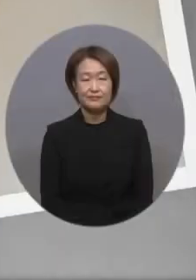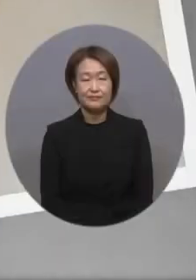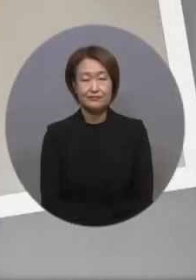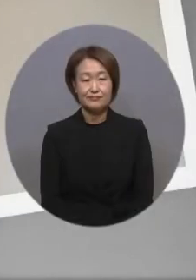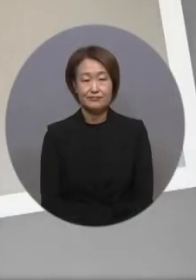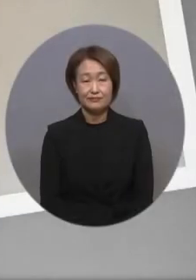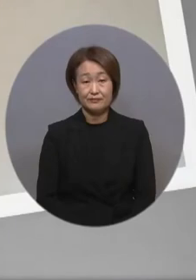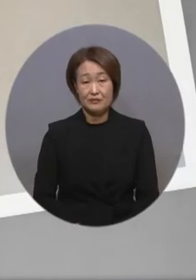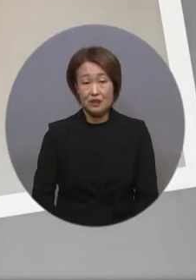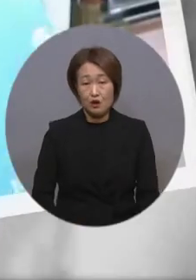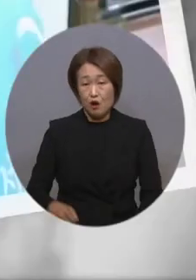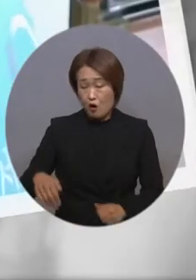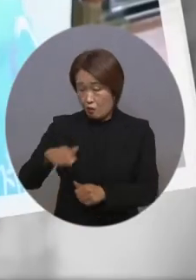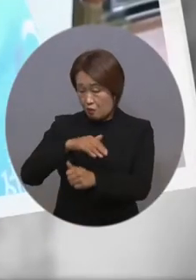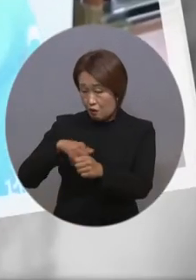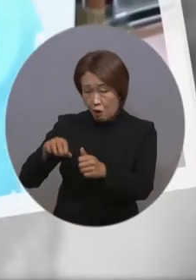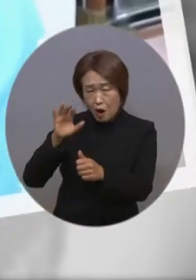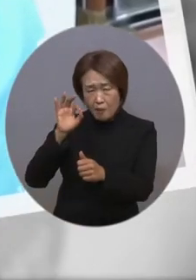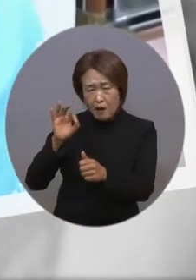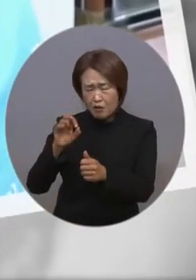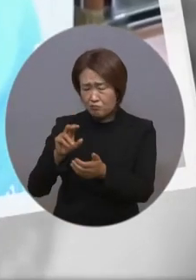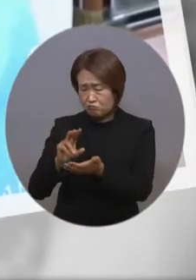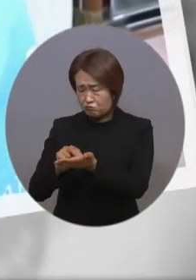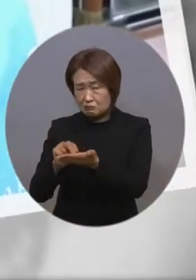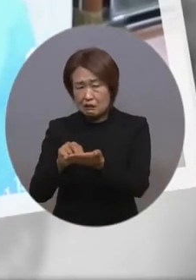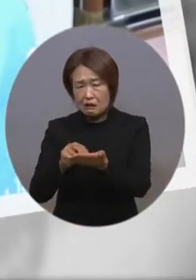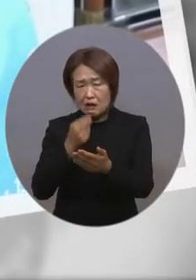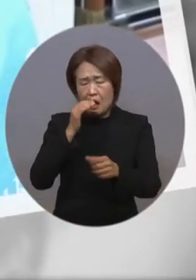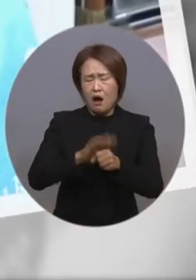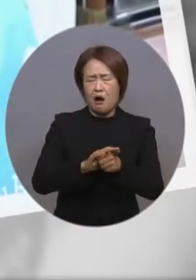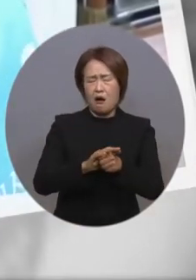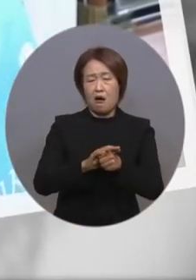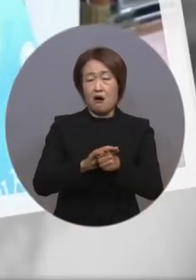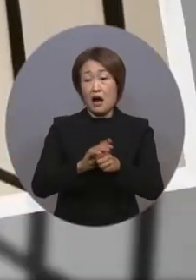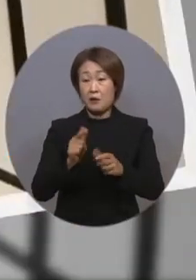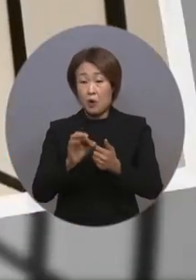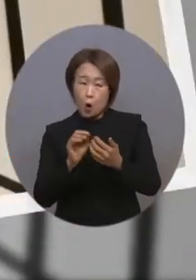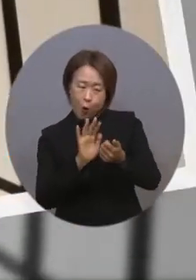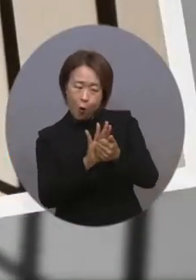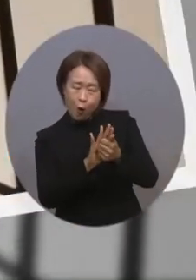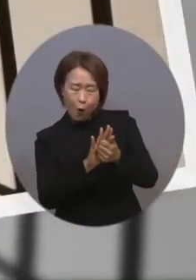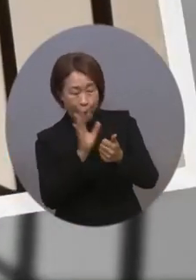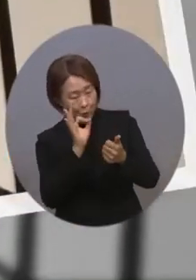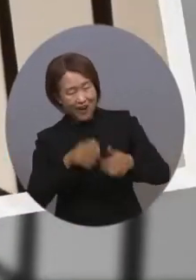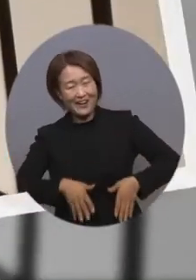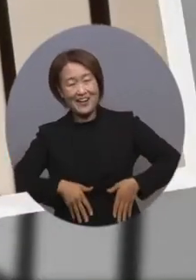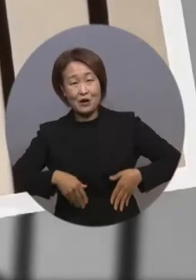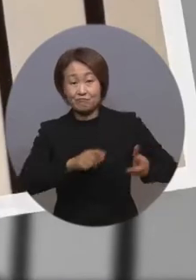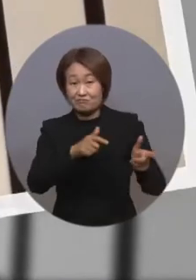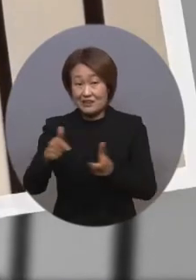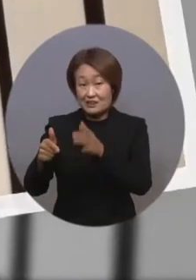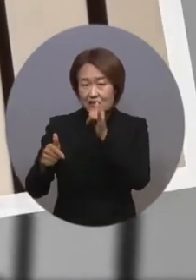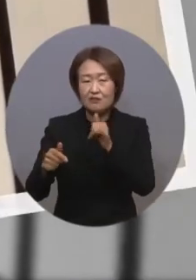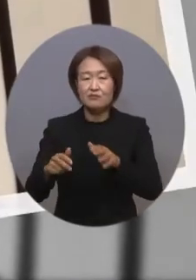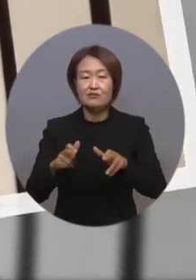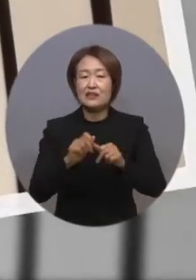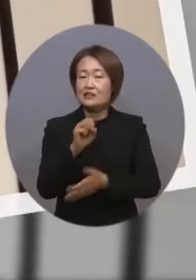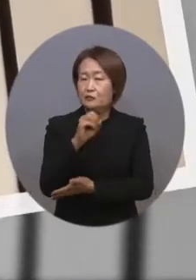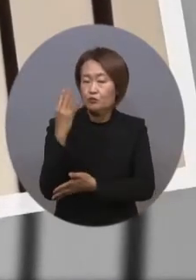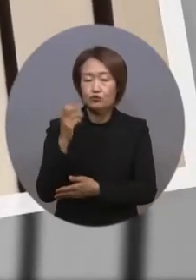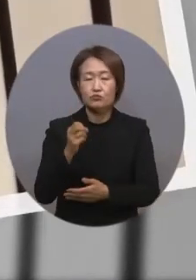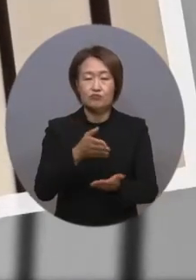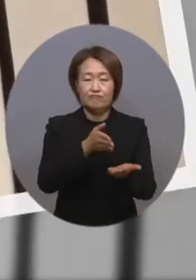우리 주변에서 일어나는 불공정한 사례부터 억울한 사연, 따뜻한 미담까지 장애인신문과